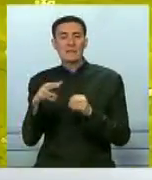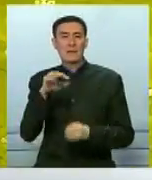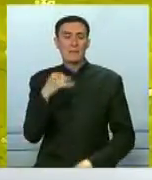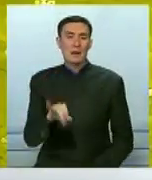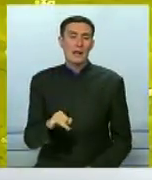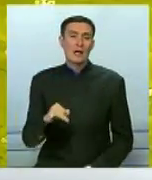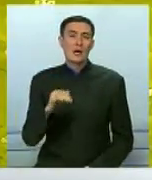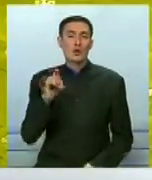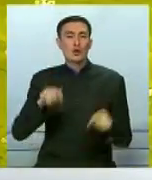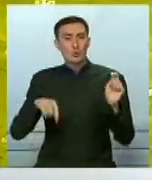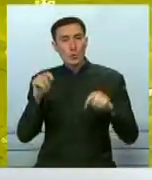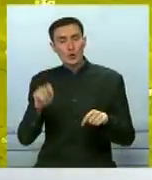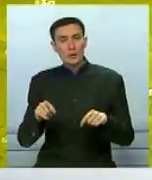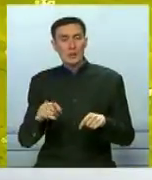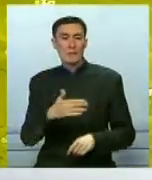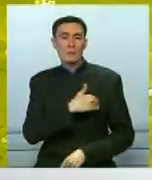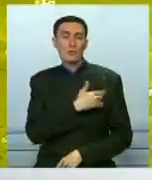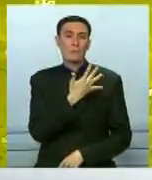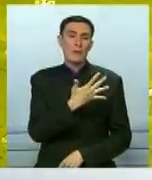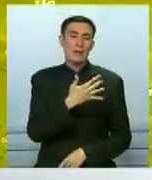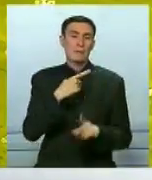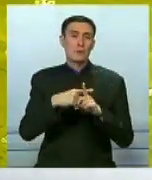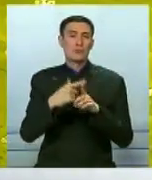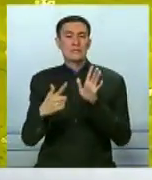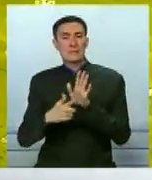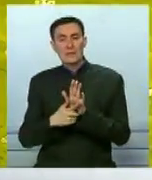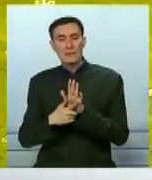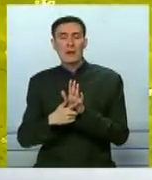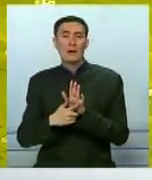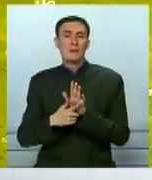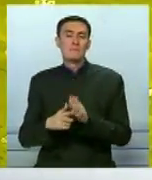ночью температура 5-7 в нем 1618 градус тепла